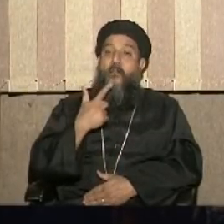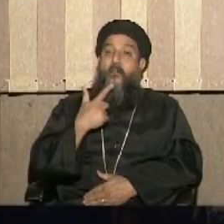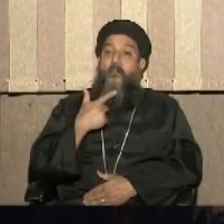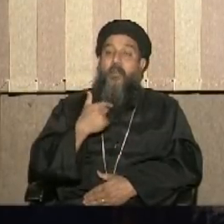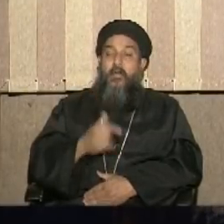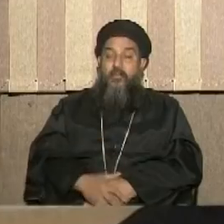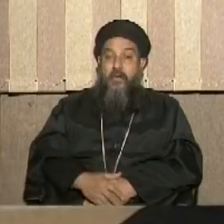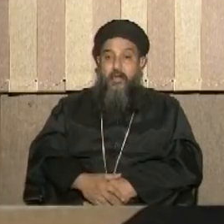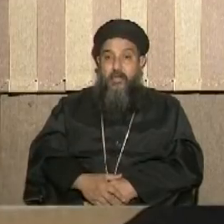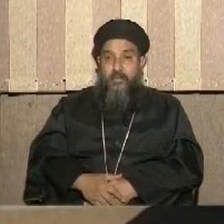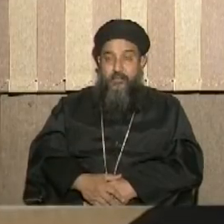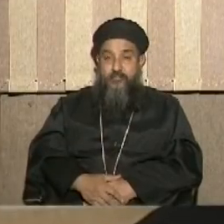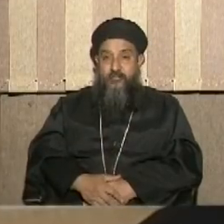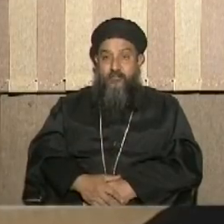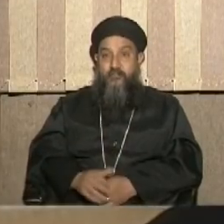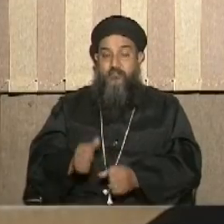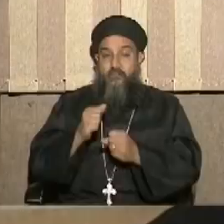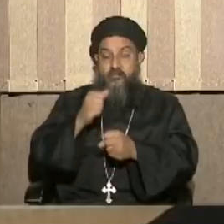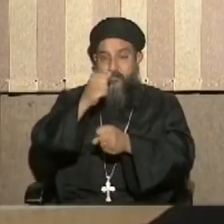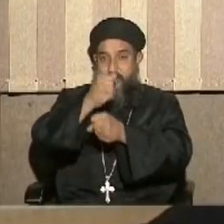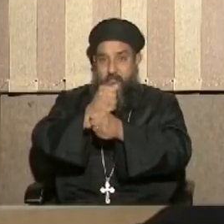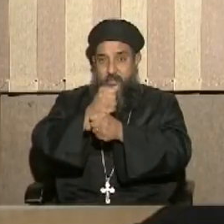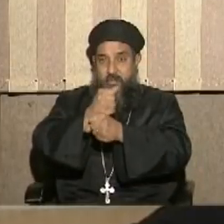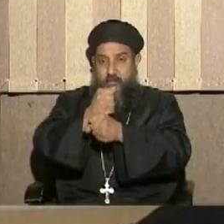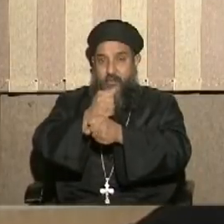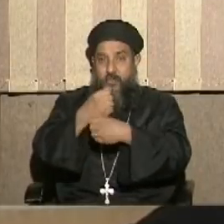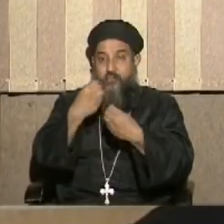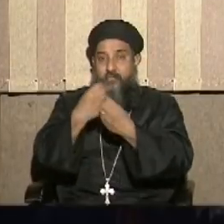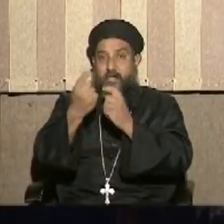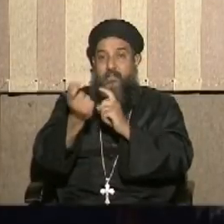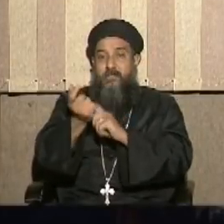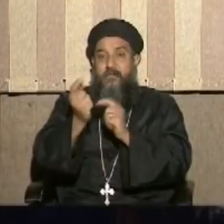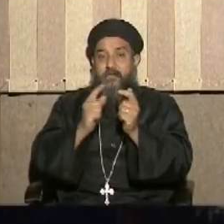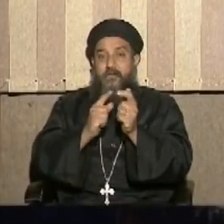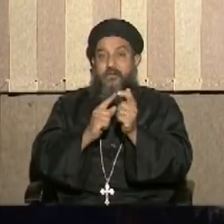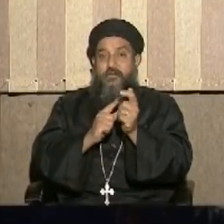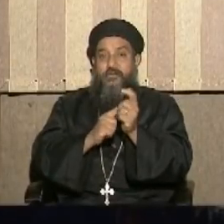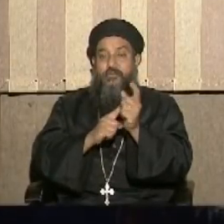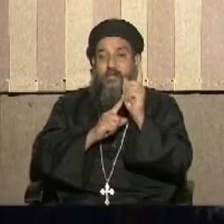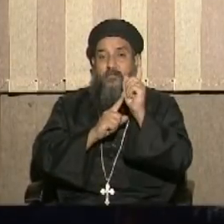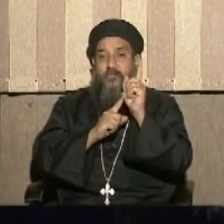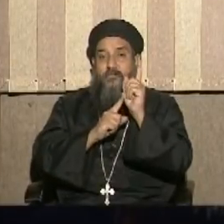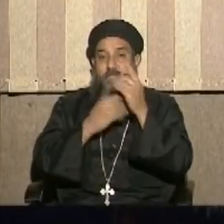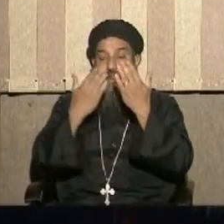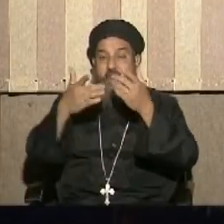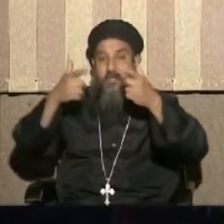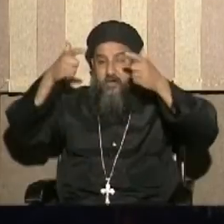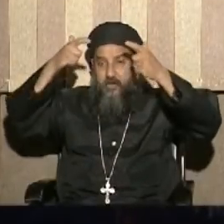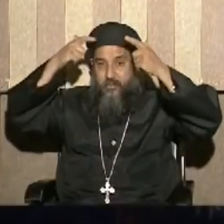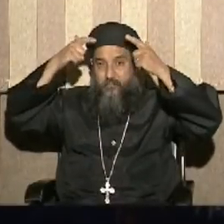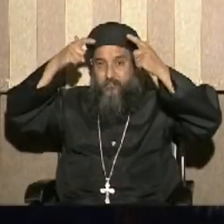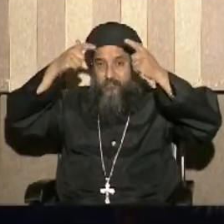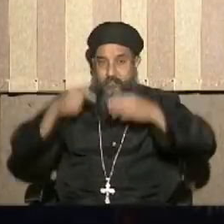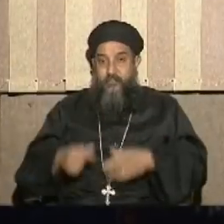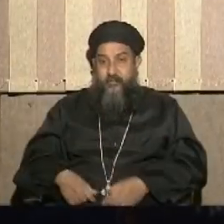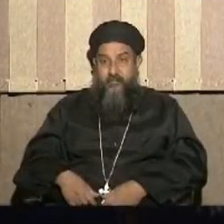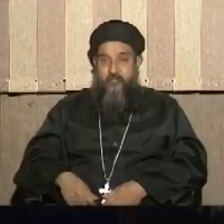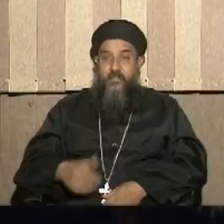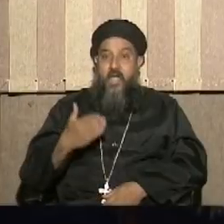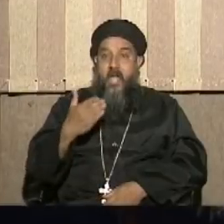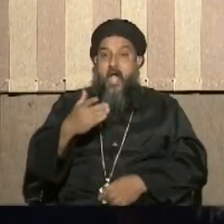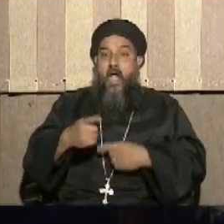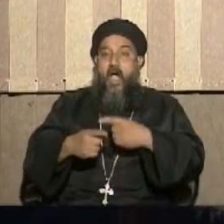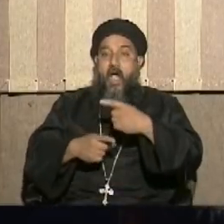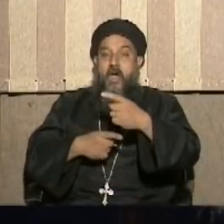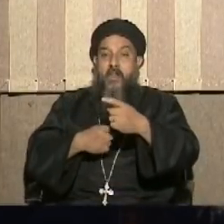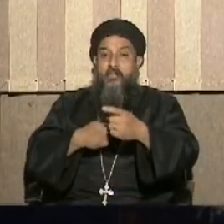محبة. اثبتوا في يسوع المسيح له المجد، يضل